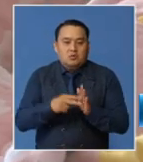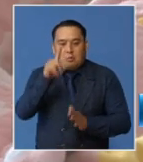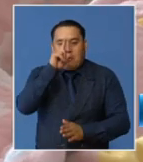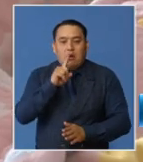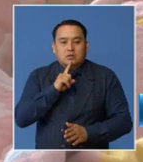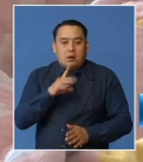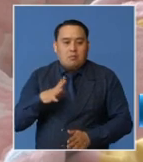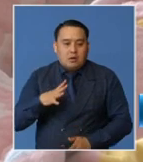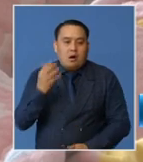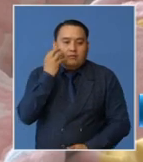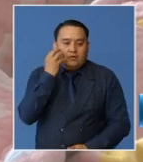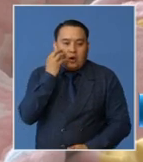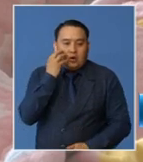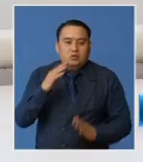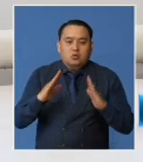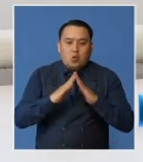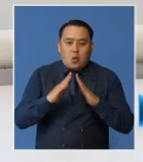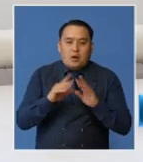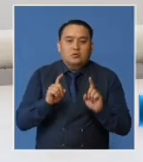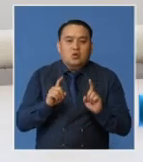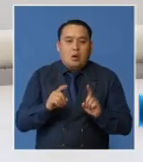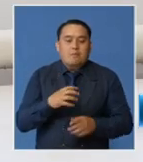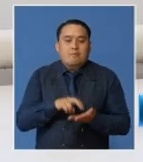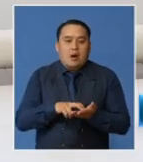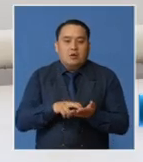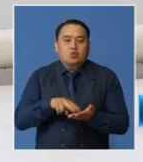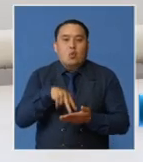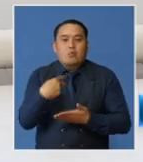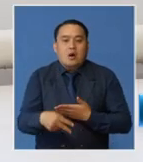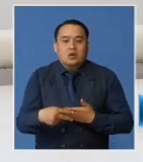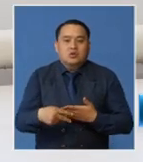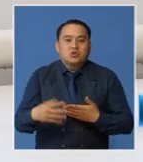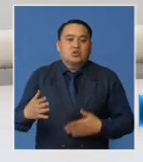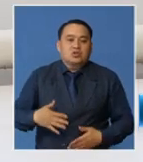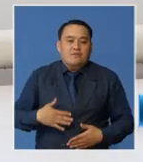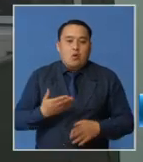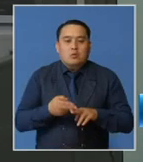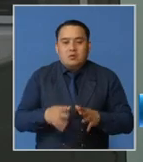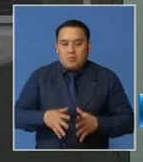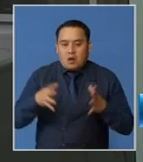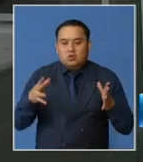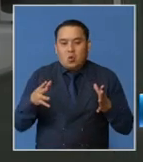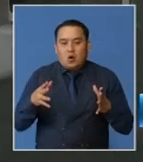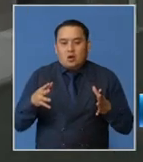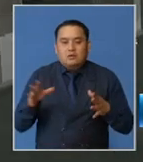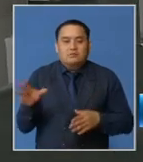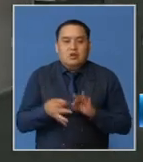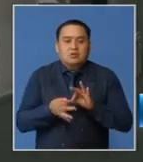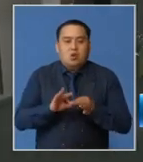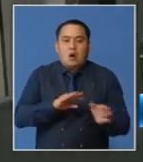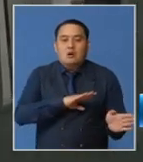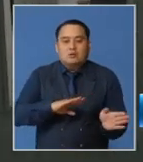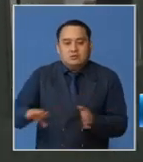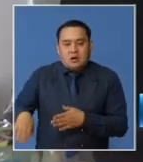Я была беременна зимой. Я не выходила почти на улицу, потому что боялась упасть, потому что живот большой, под ногами ничего не видишь. Все эти трудности теперь